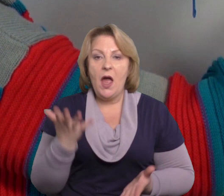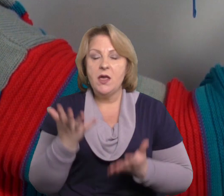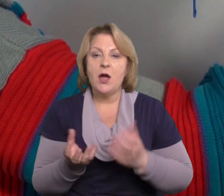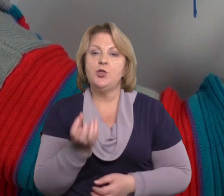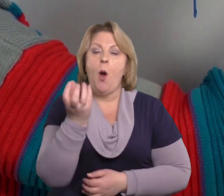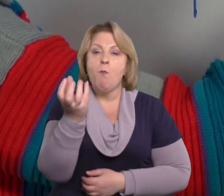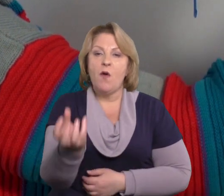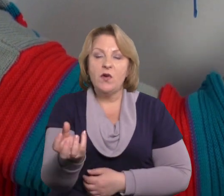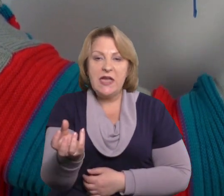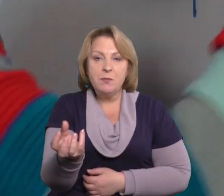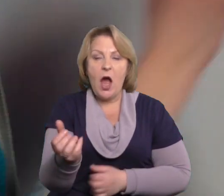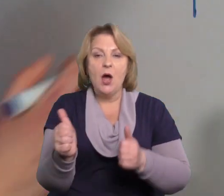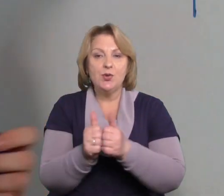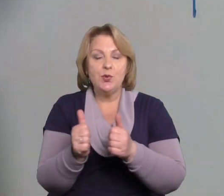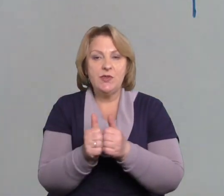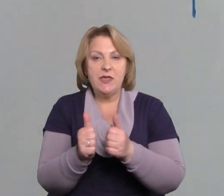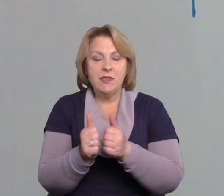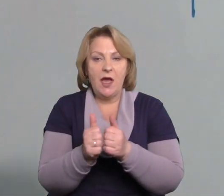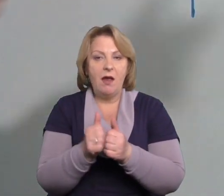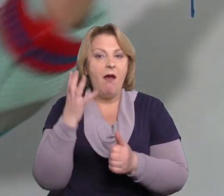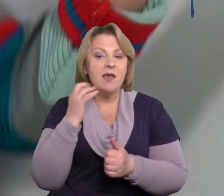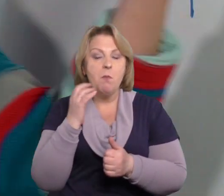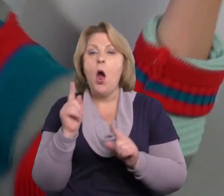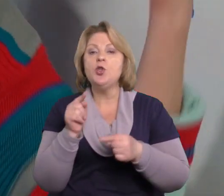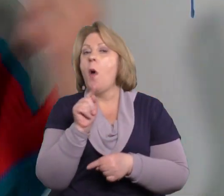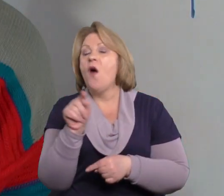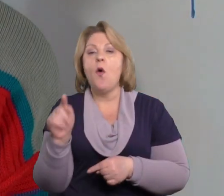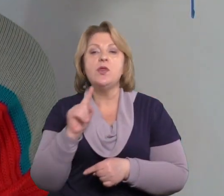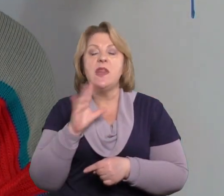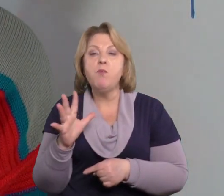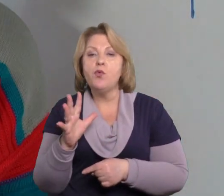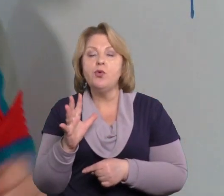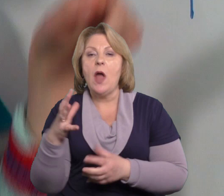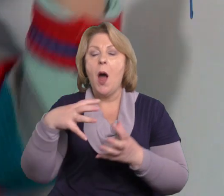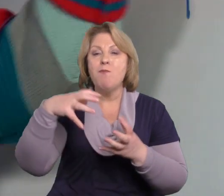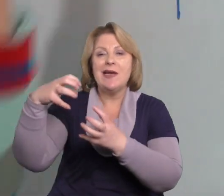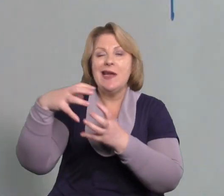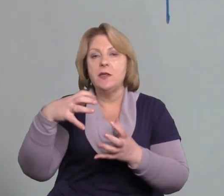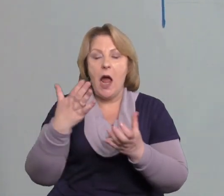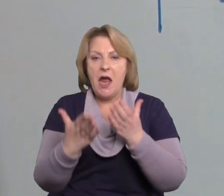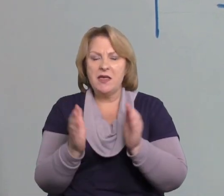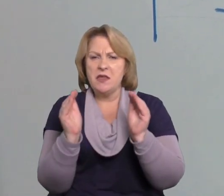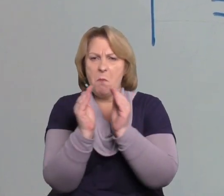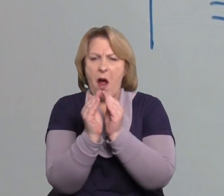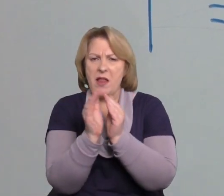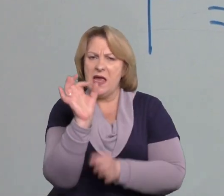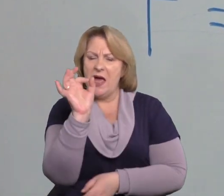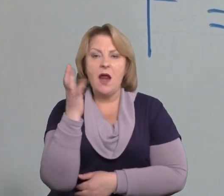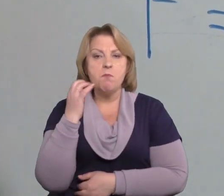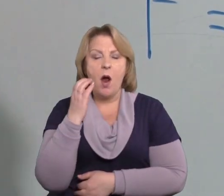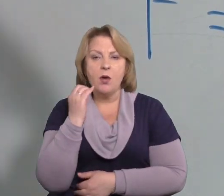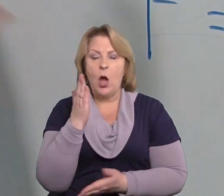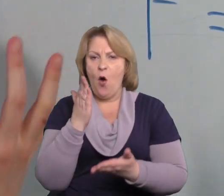повісимо поряд сусіднє яблуко, то чому ж вони не будуть притягатися, якщо маленьке крихітне яблуко